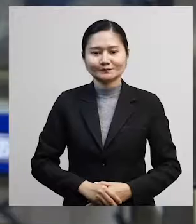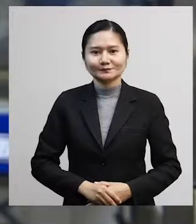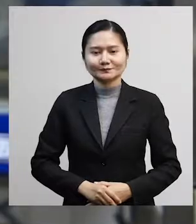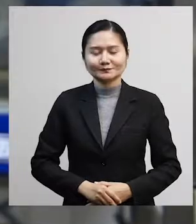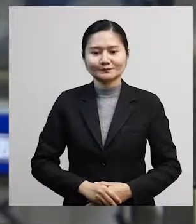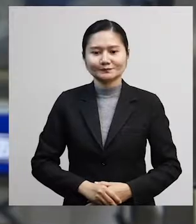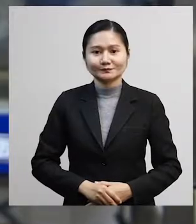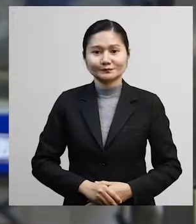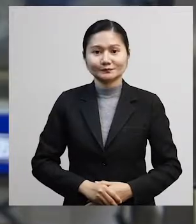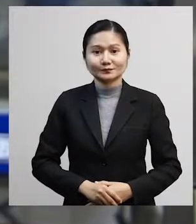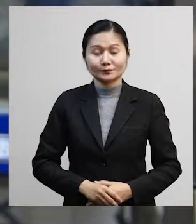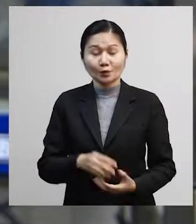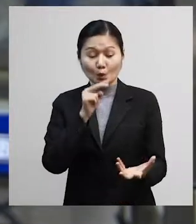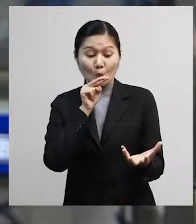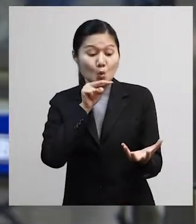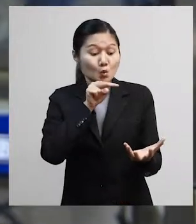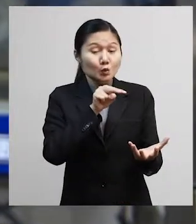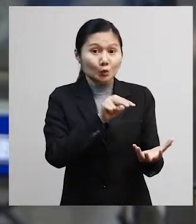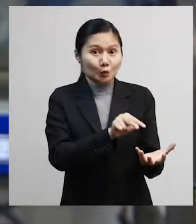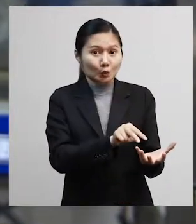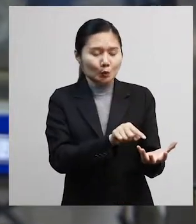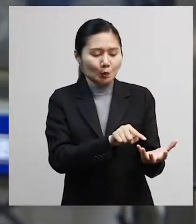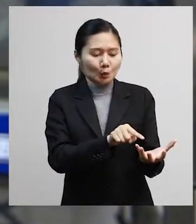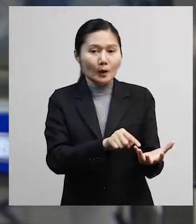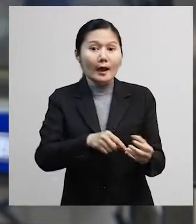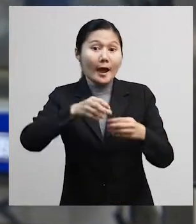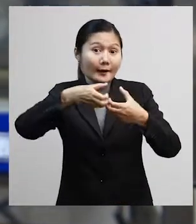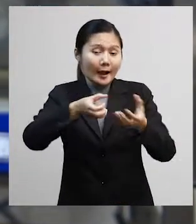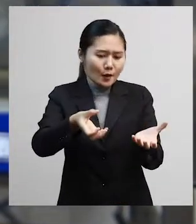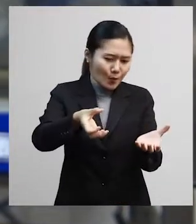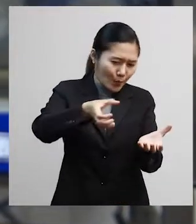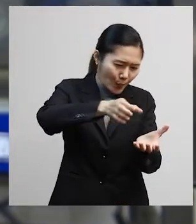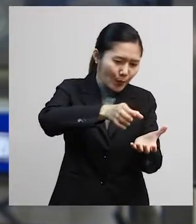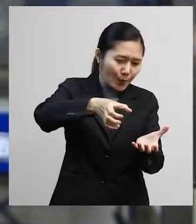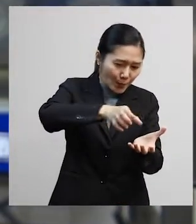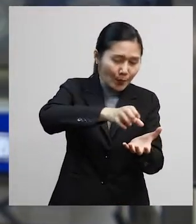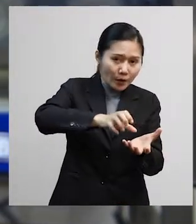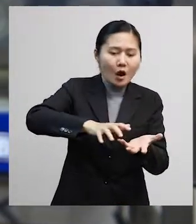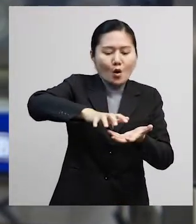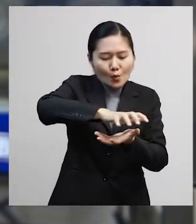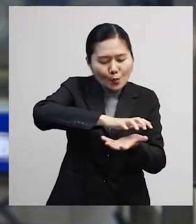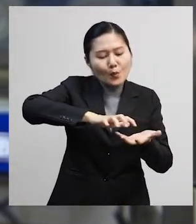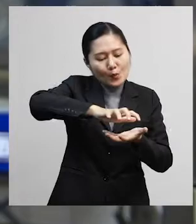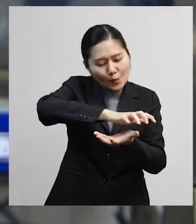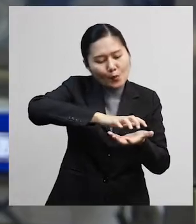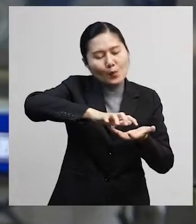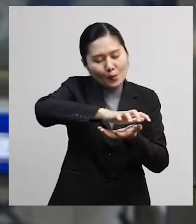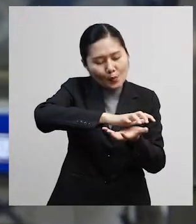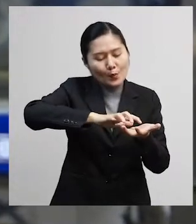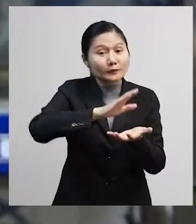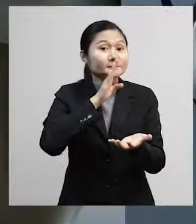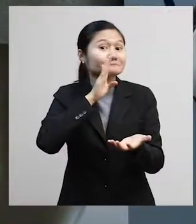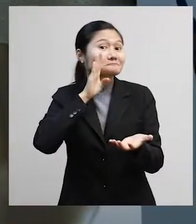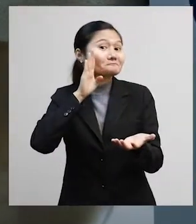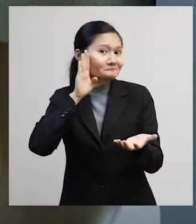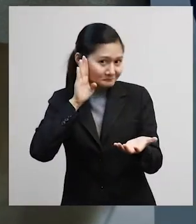ตอนนี้ในโถนะคะพอเราเริ่มทยอยเทไข่ลงไปนะคะเขาก็จะค่อยๆเข้ากันกับส่วนผสมของเนยค่